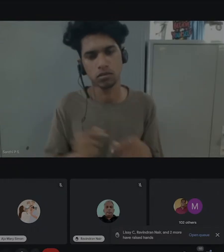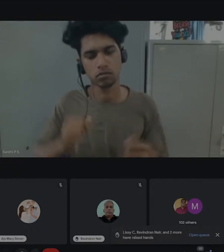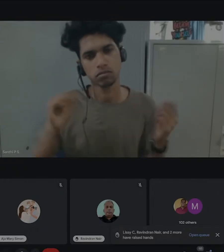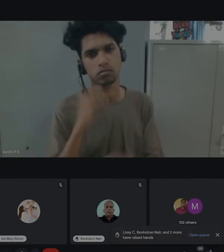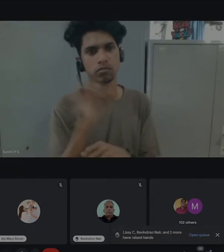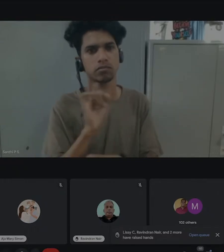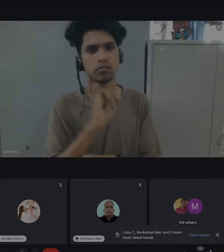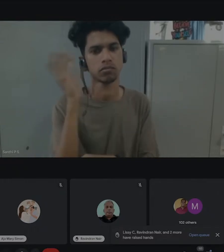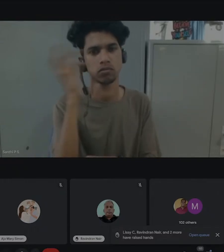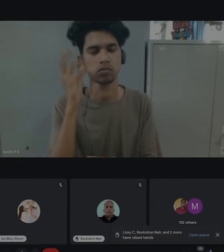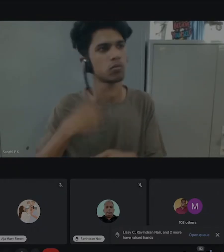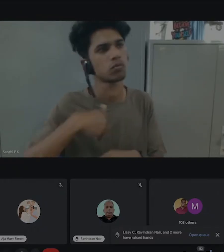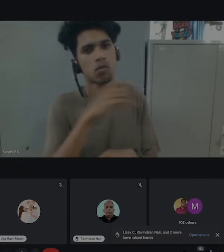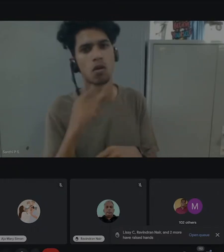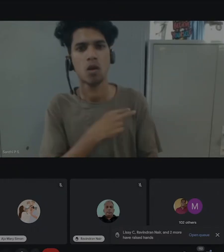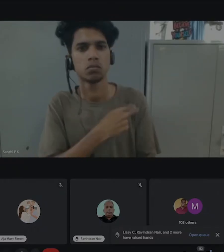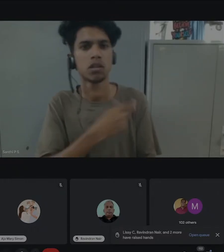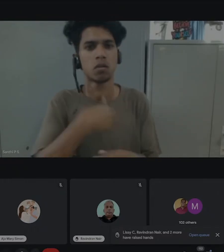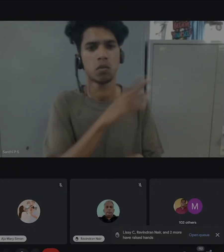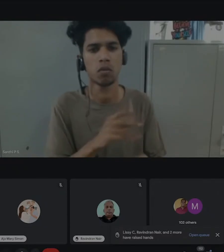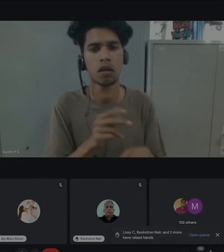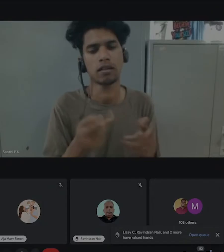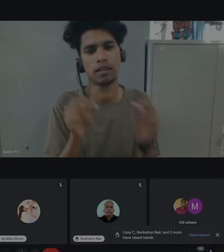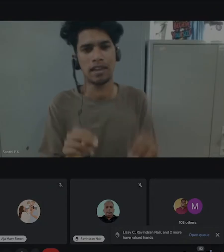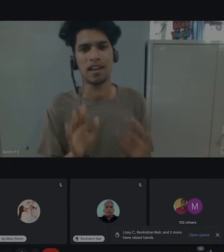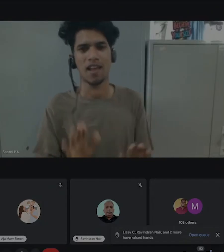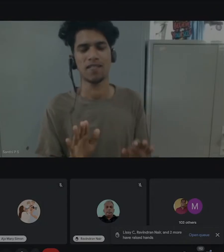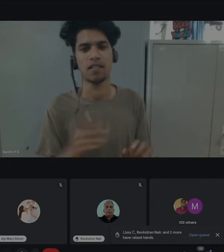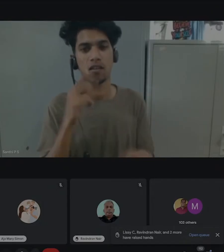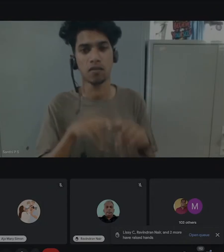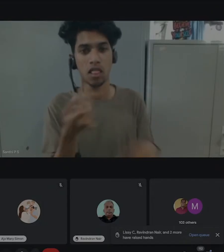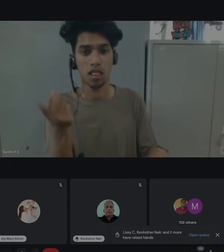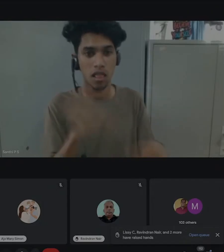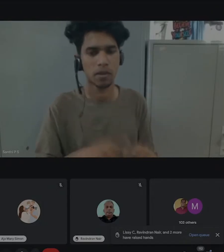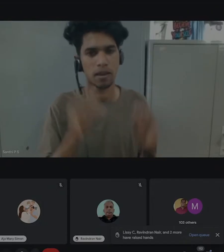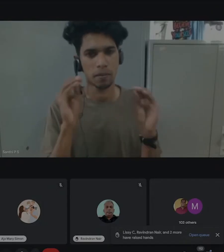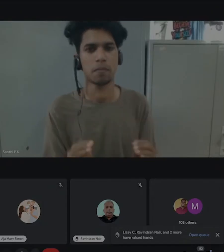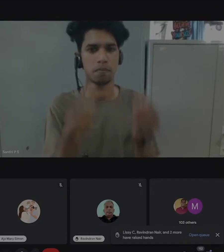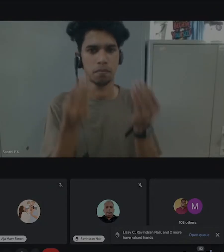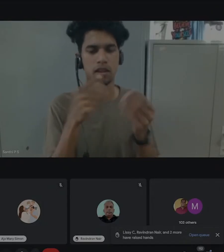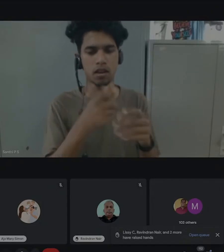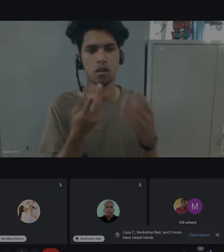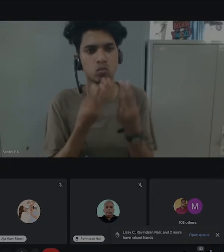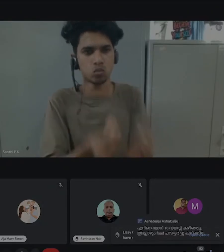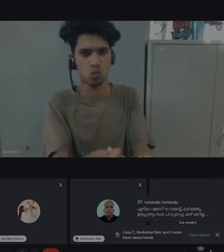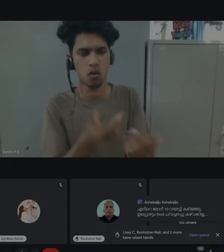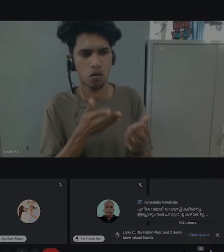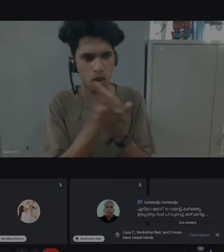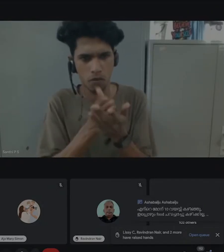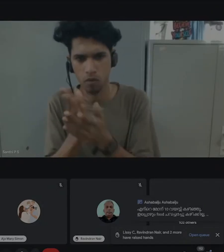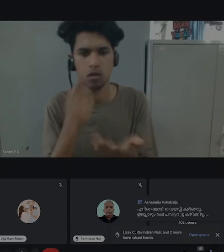ഒരു സിറ്റുവേഷനിലേക്ക് കടന്നു പോകും. അപ്പൊ അങ്ങനെ ഒരു അവസ്ഥ ഉണ്ടെങ്കിൽ അത് ഉടനെ തന്നെ നമ്മൾ അതിന് പരിഹാരം കാണേണ്ടതാണ്. അപ്പൊ